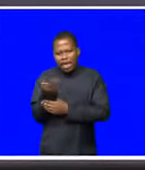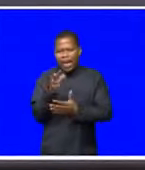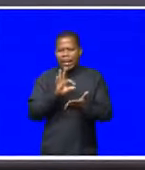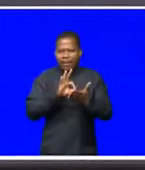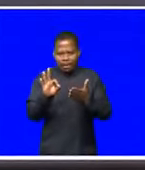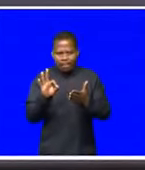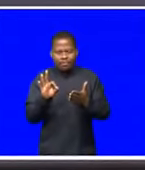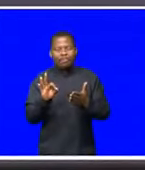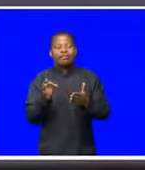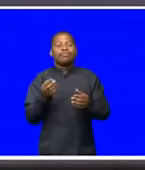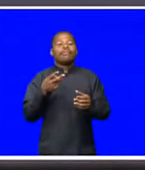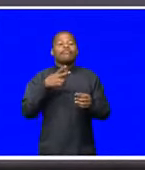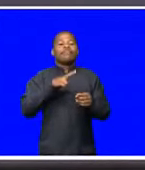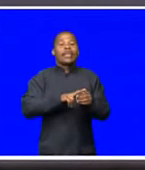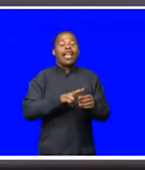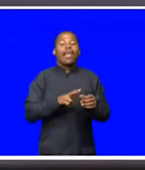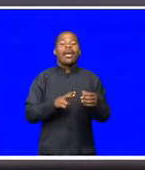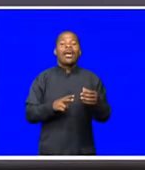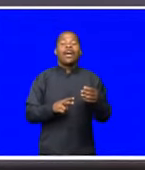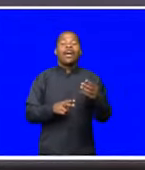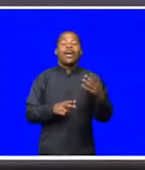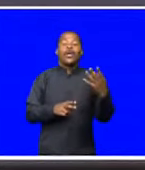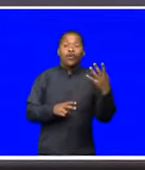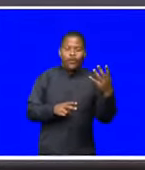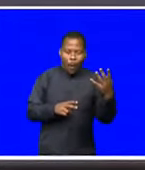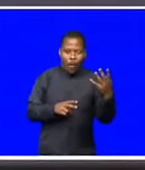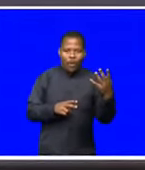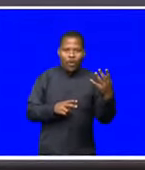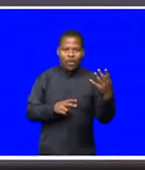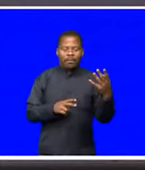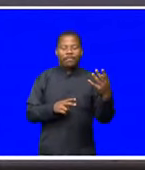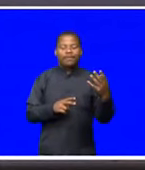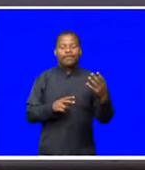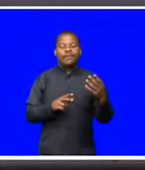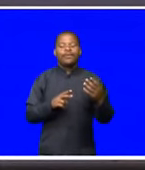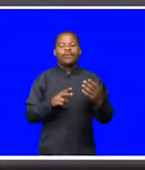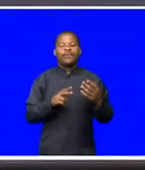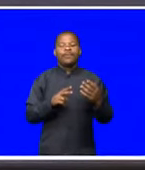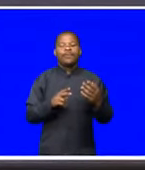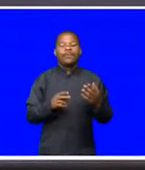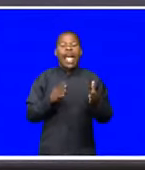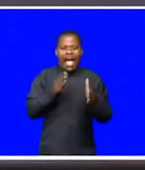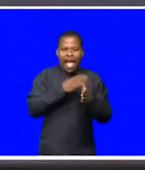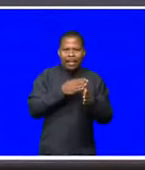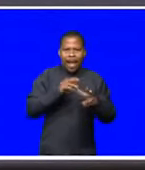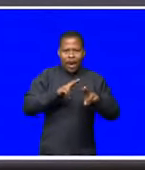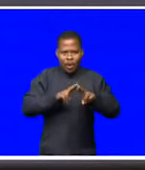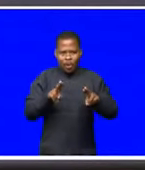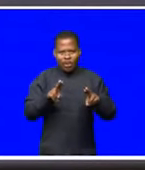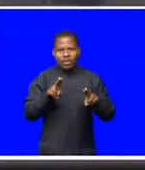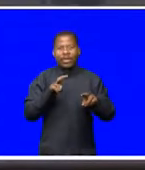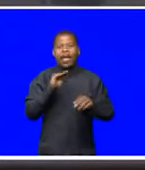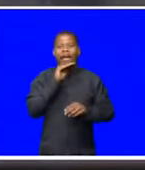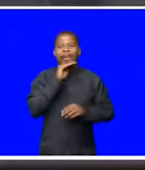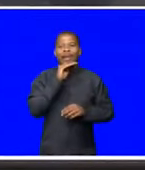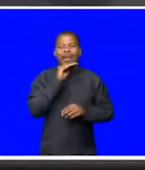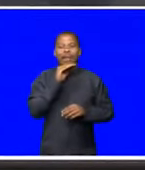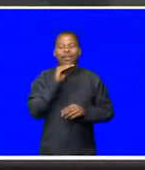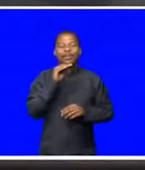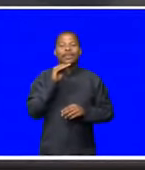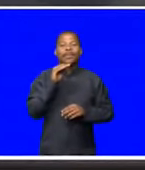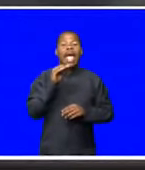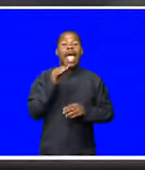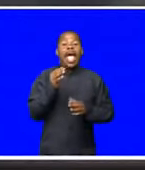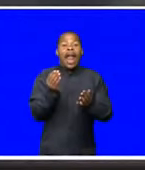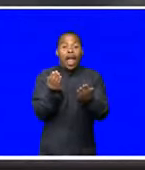ke tindzaba lesikolwa lekusamele siphendvule kuto lesisengakaphendvuli tifaka ekhathi